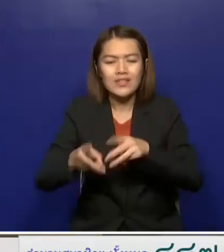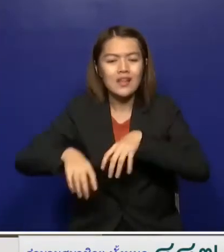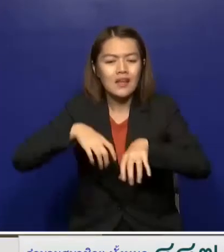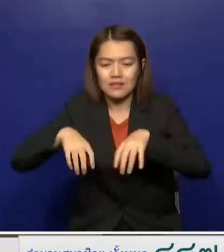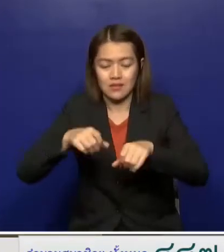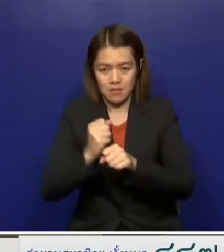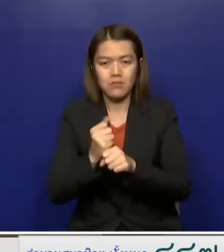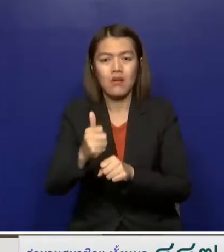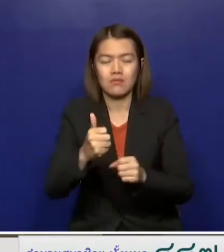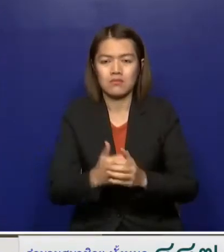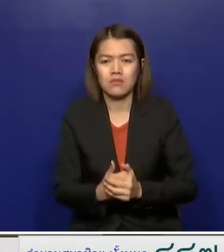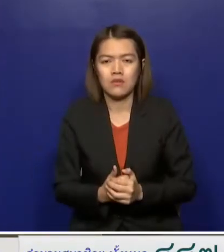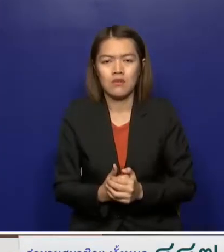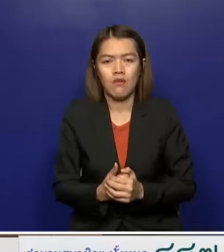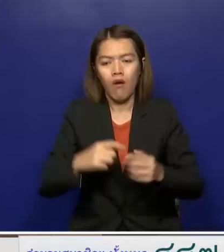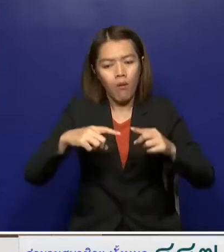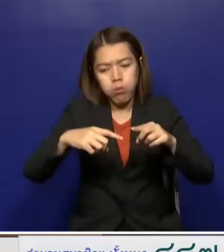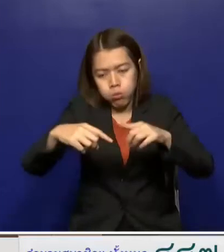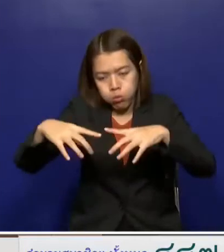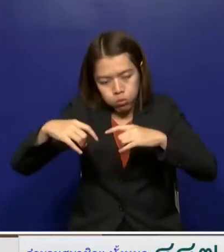วันนี้นะครับ มีการย้อนแ้งหมดเลยนะ